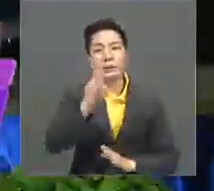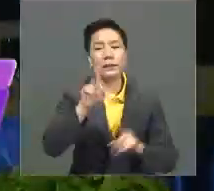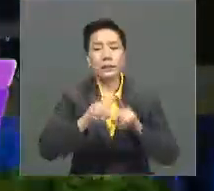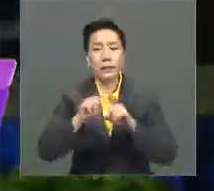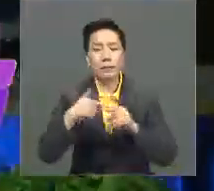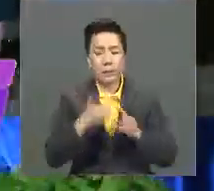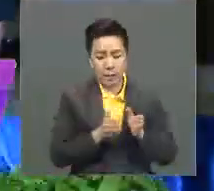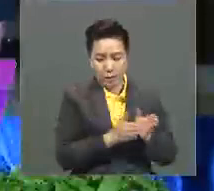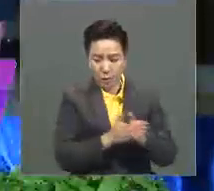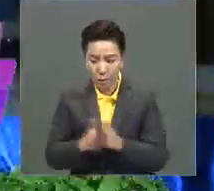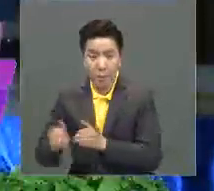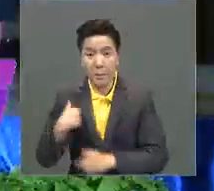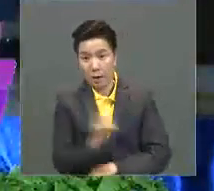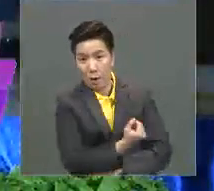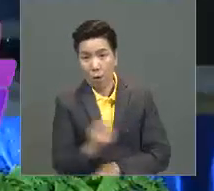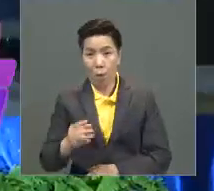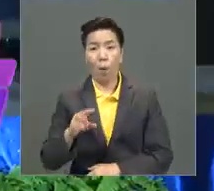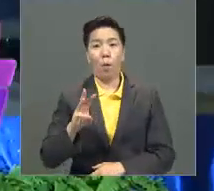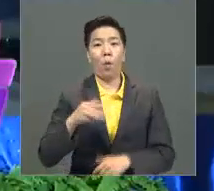หน่วยงานที่เกี่ยวข้องนะครับเป็นศูนย์กลางข้อมูลข่าวสารขนาดใหญ่ด้านการคุ้มครองผู้บริโภคเขาแบ่งเป็น6